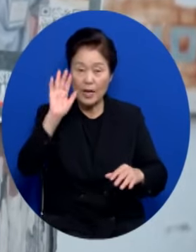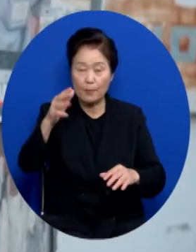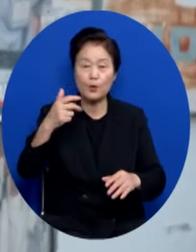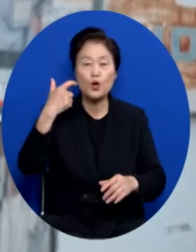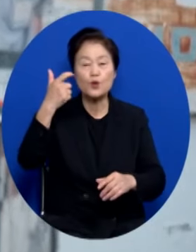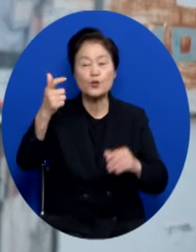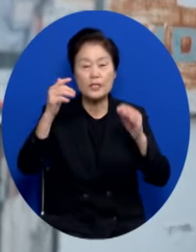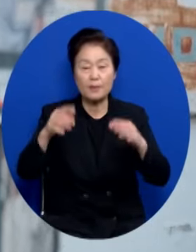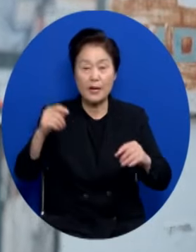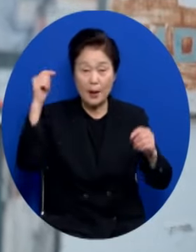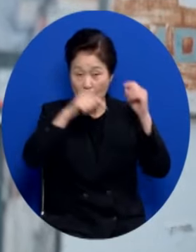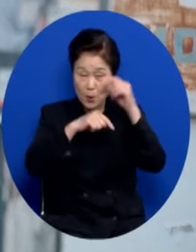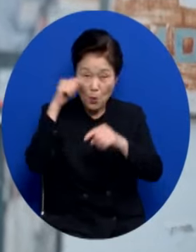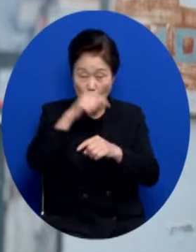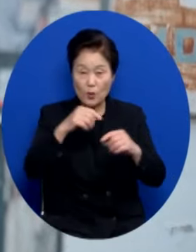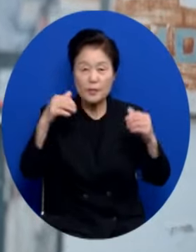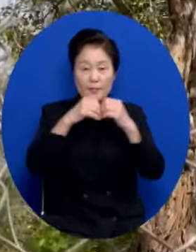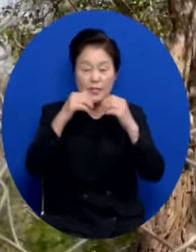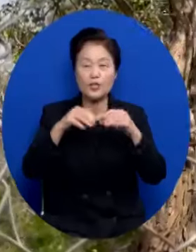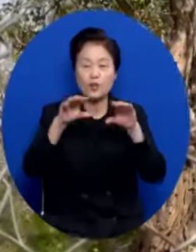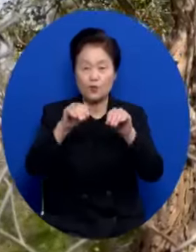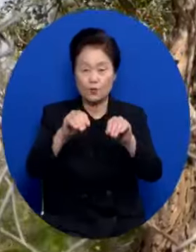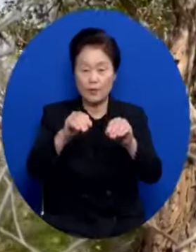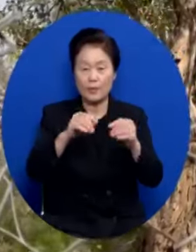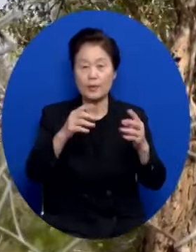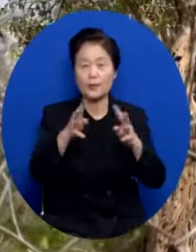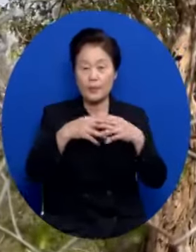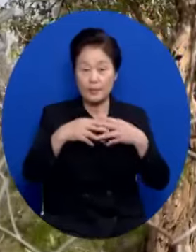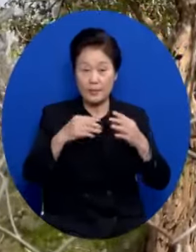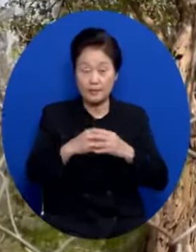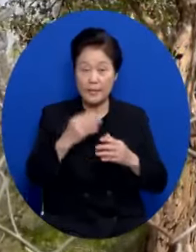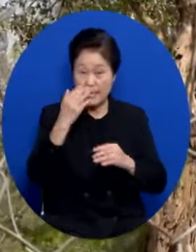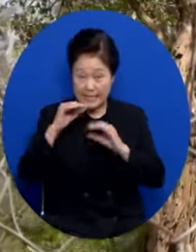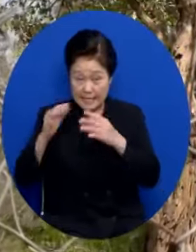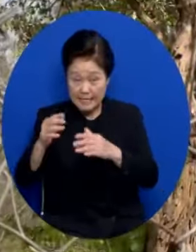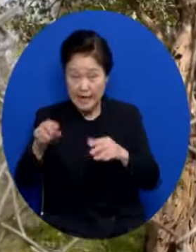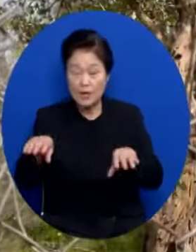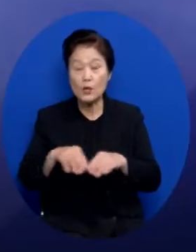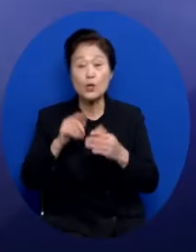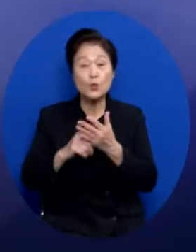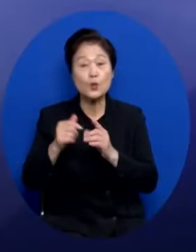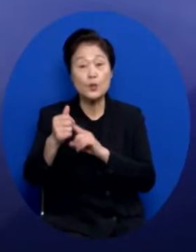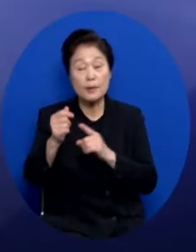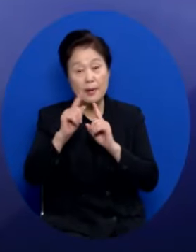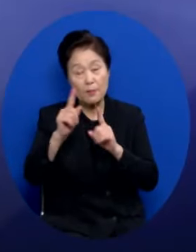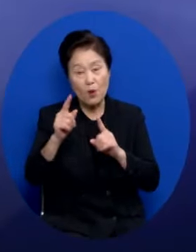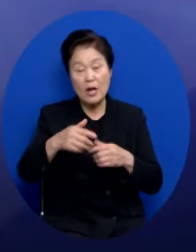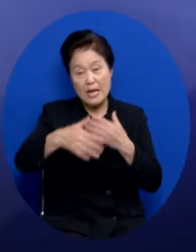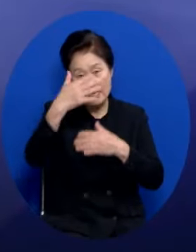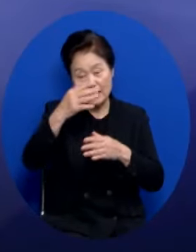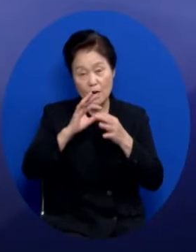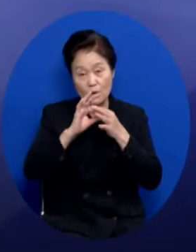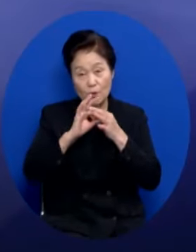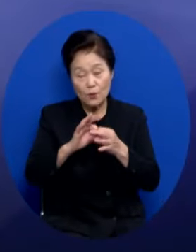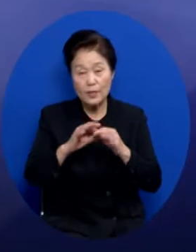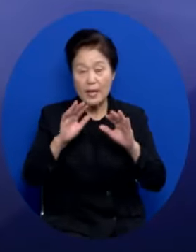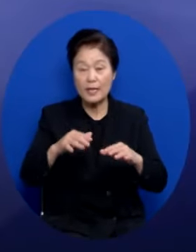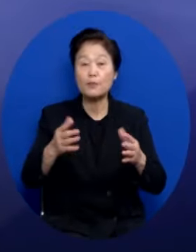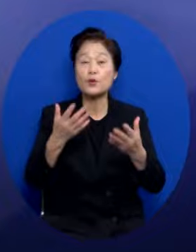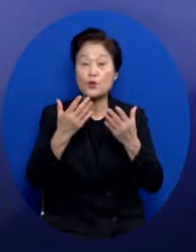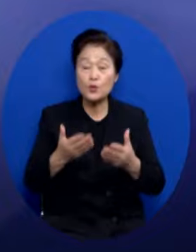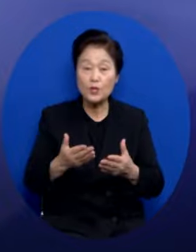동안 공습과 교전을 중단하기로 했습니다. 이스라엘 베냐민 네타냐후 총리는 영상 연설을 통해 이번